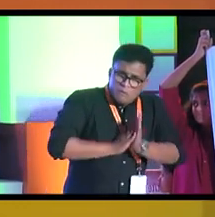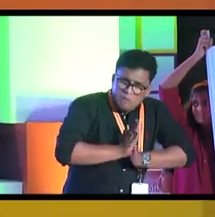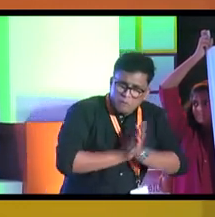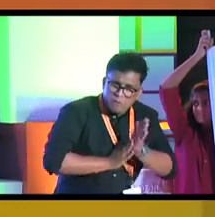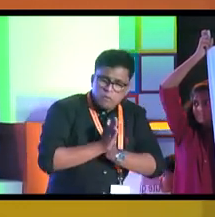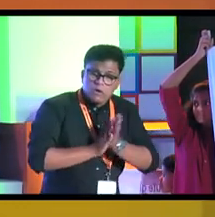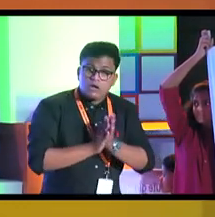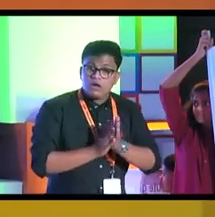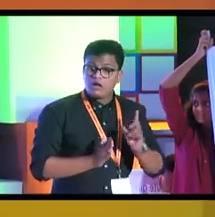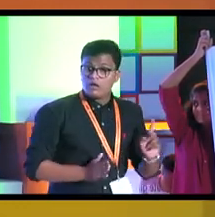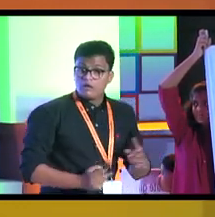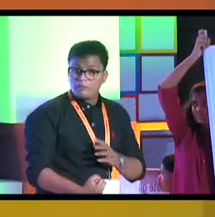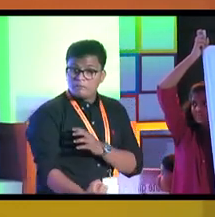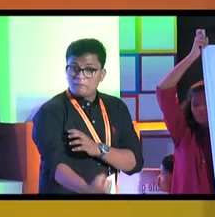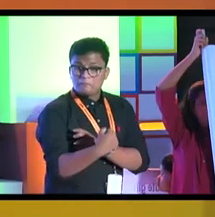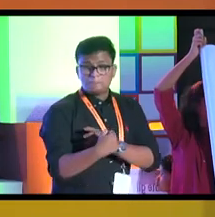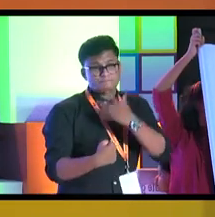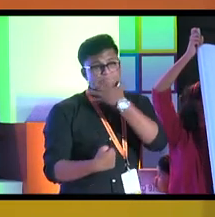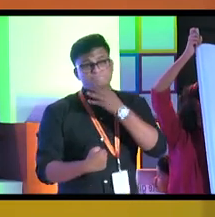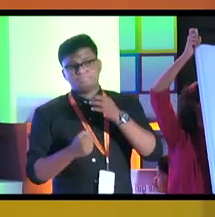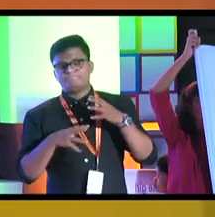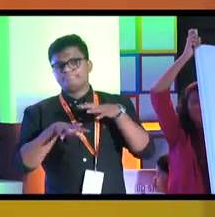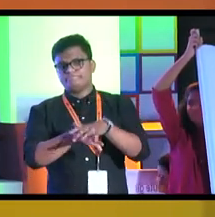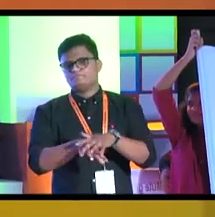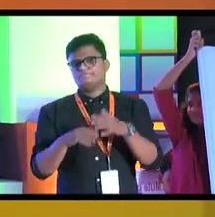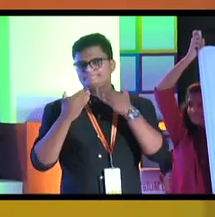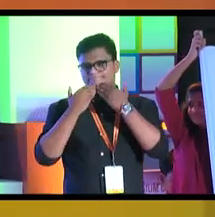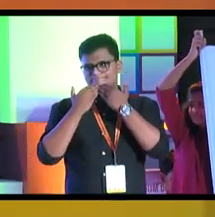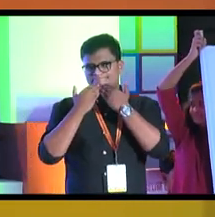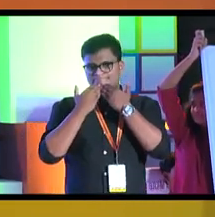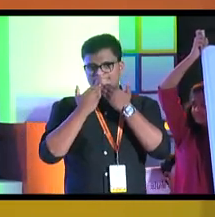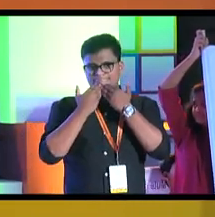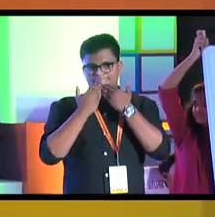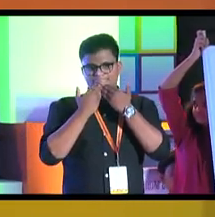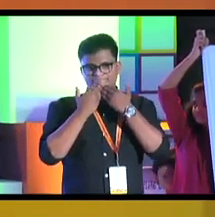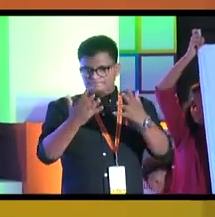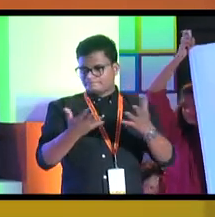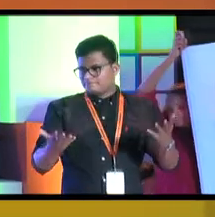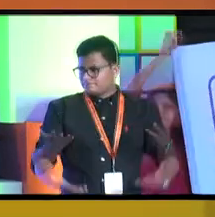स्ट्रेंथ एंड ब्यूटी ऑफ इंक्लूशन. थैंक यू फॉर लेटिंग बी हियर. थैंक यू.